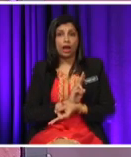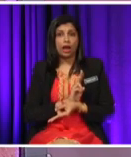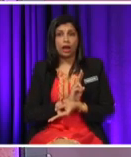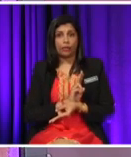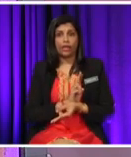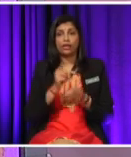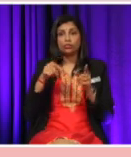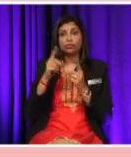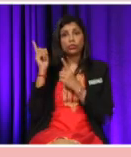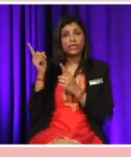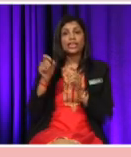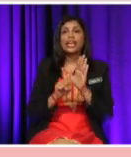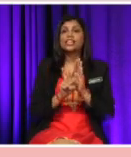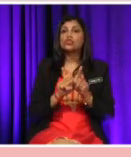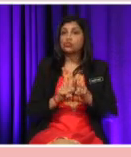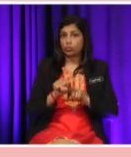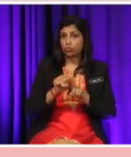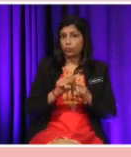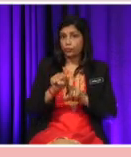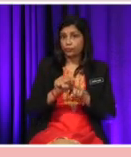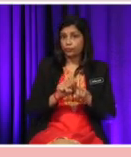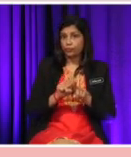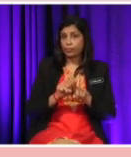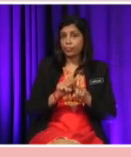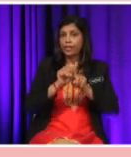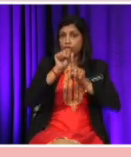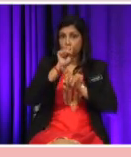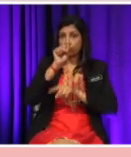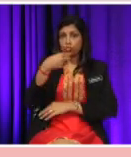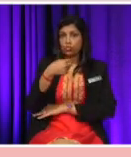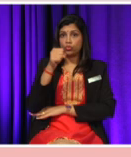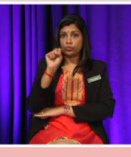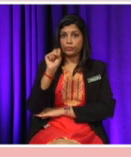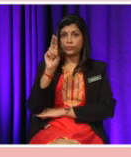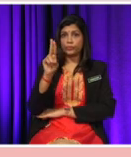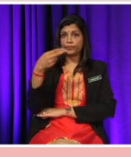Oke kemudian yang bergerak bales dia punya apa tadi kalau dia melihat